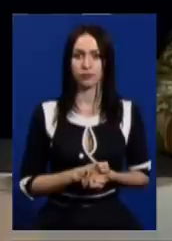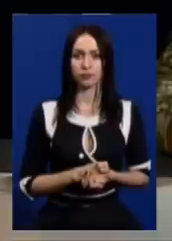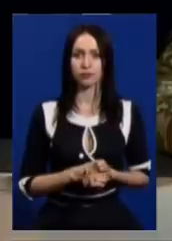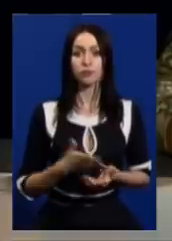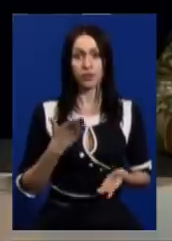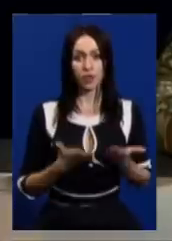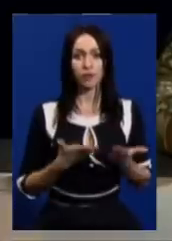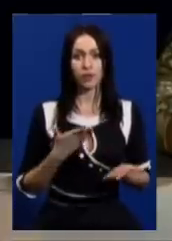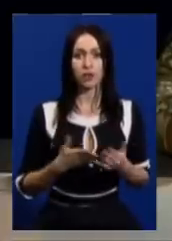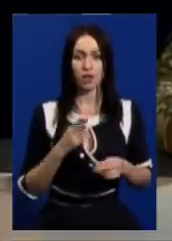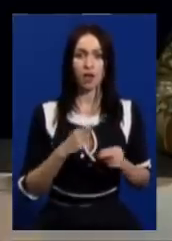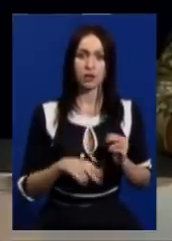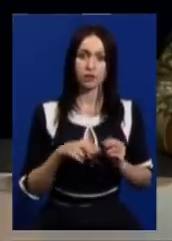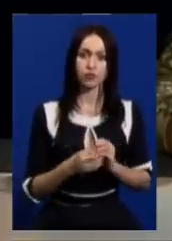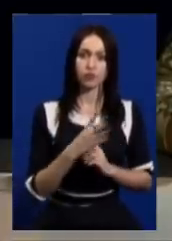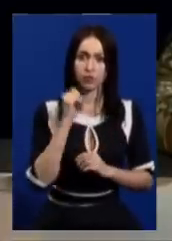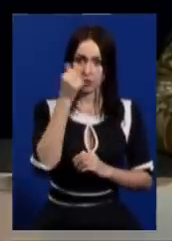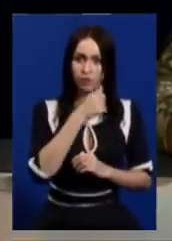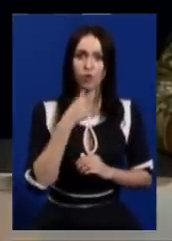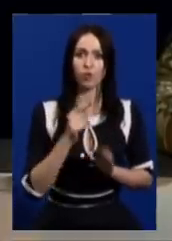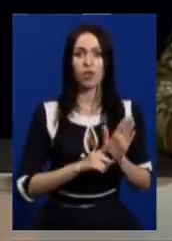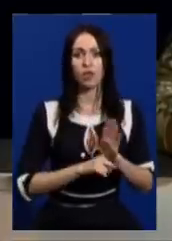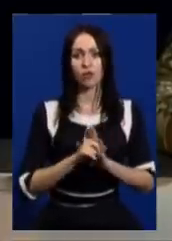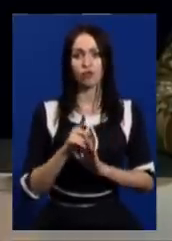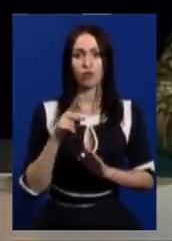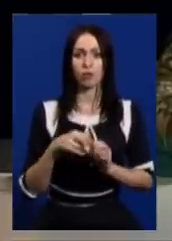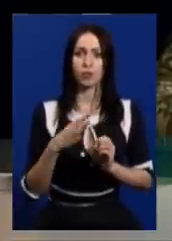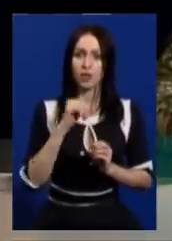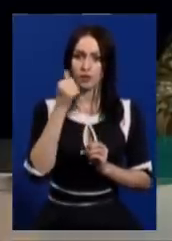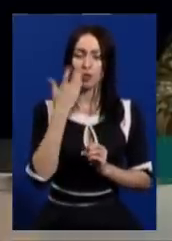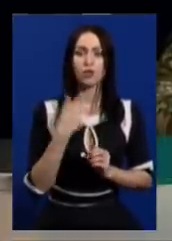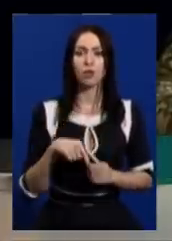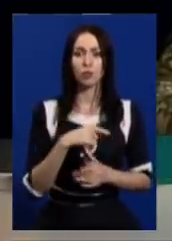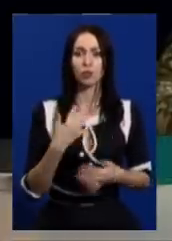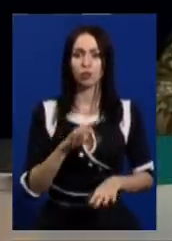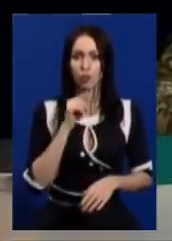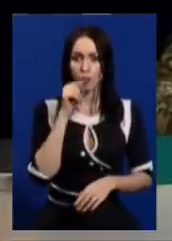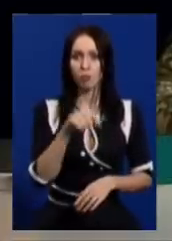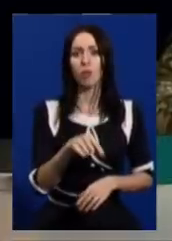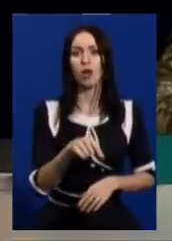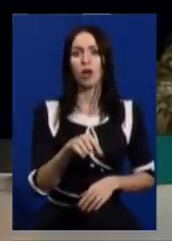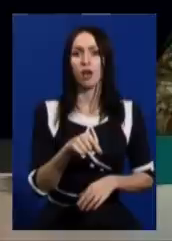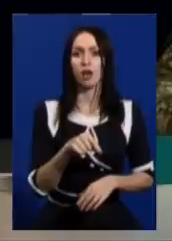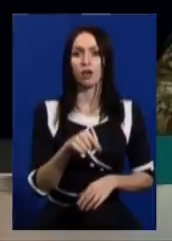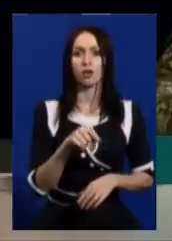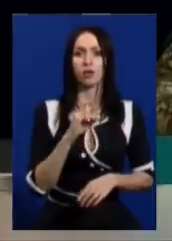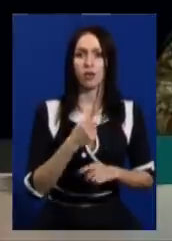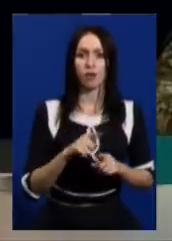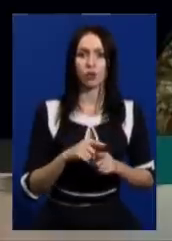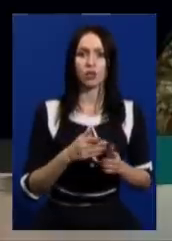Наверное, вот конец 2014 года, начало 2015, когда мы уже попали на Мариупольское